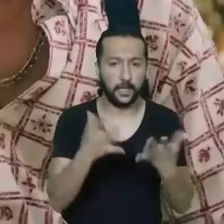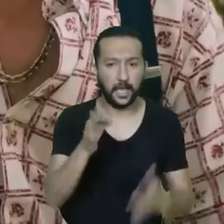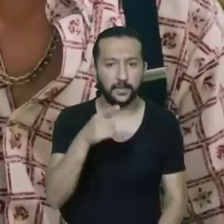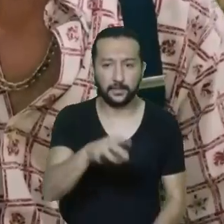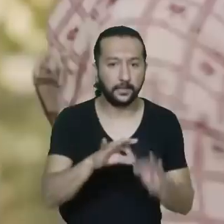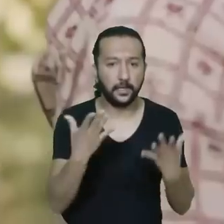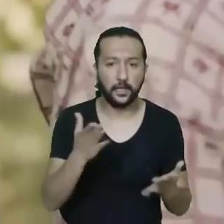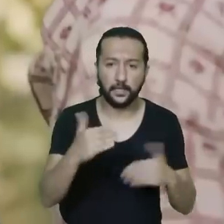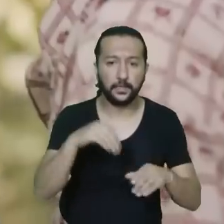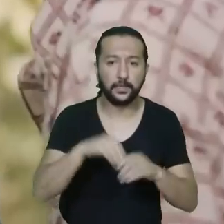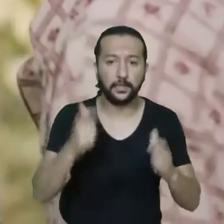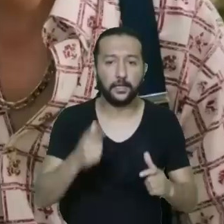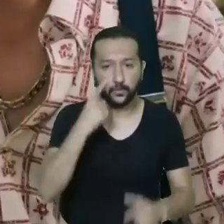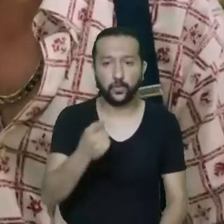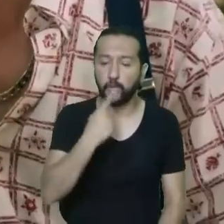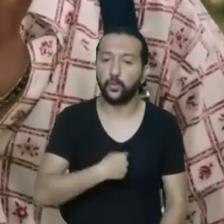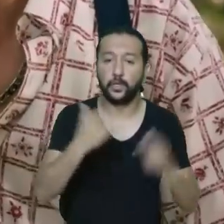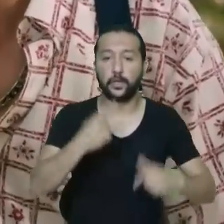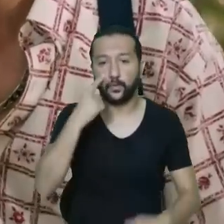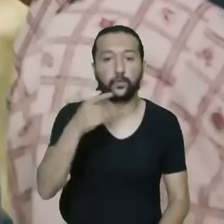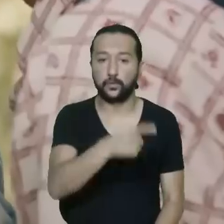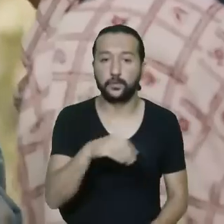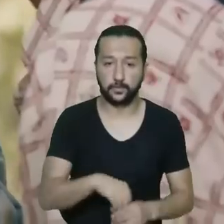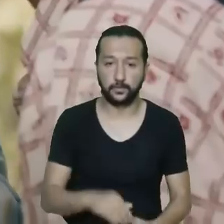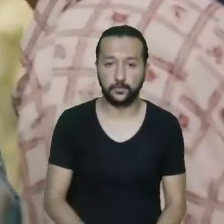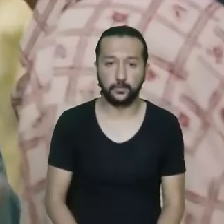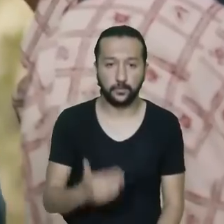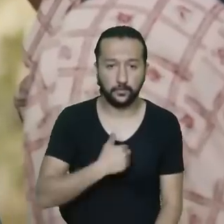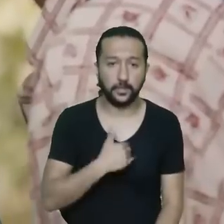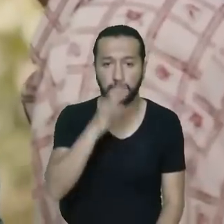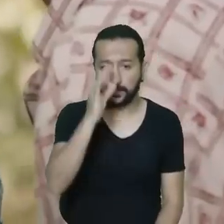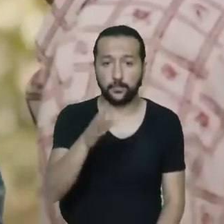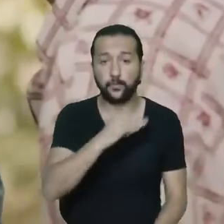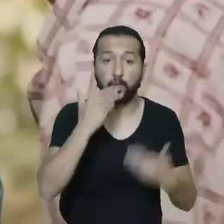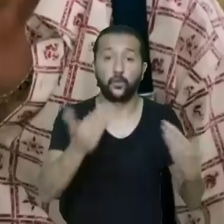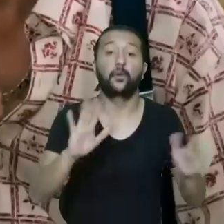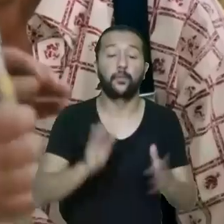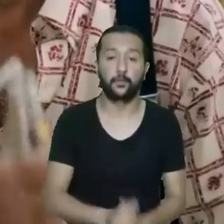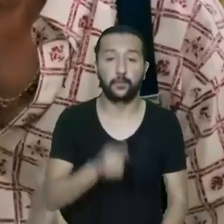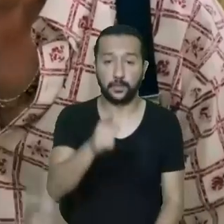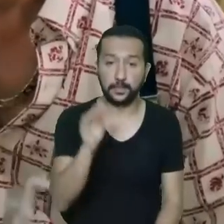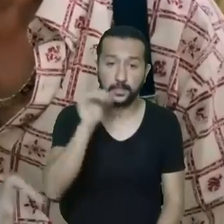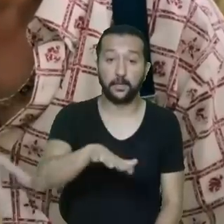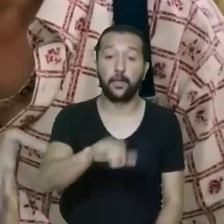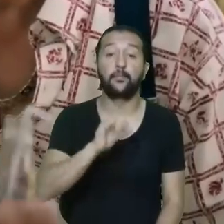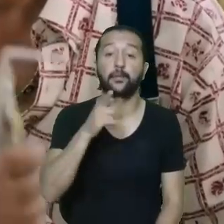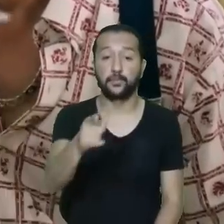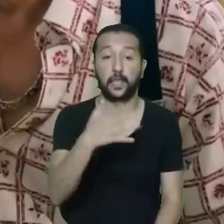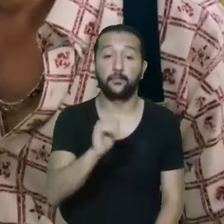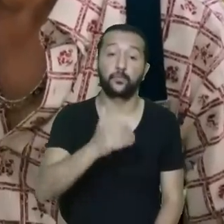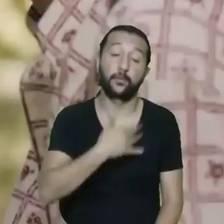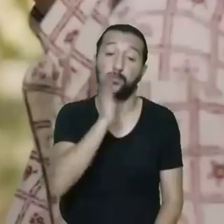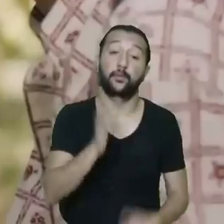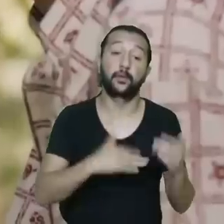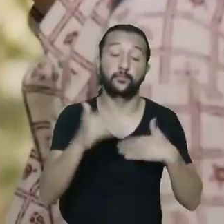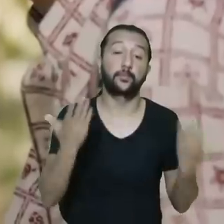lan? Ne küpü? Nerede gördün? De bakayım, nerede gördün sen onu? Ya ben kimseye bir şey söylemedim Hüseyin. Gidip almadım da. Sen aldırsan